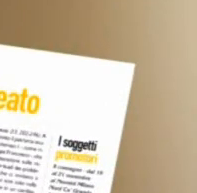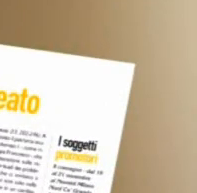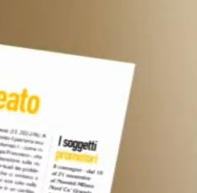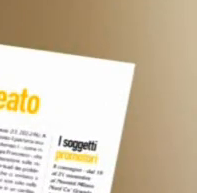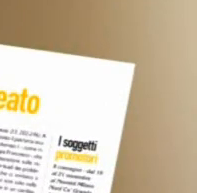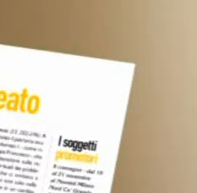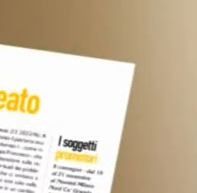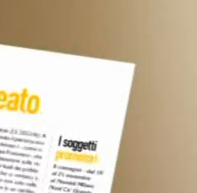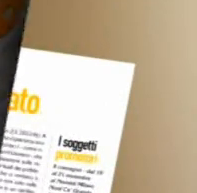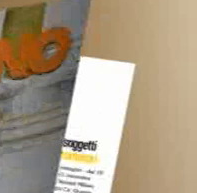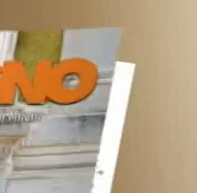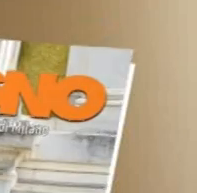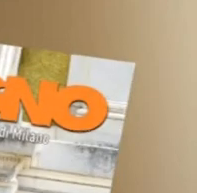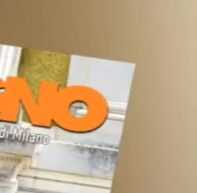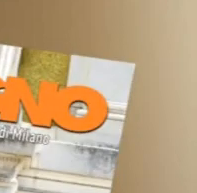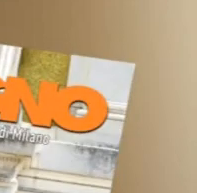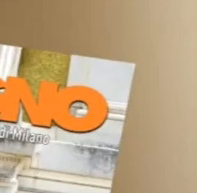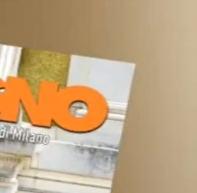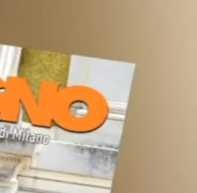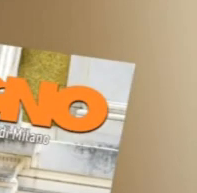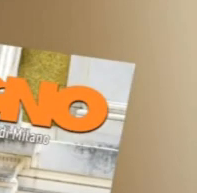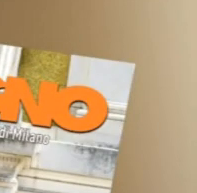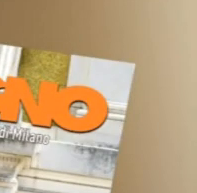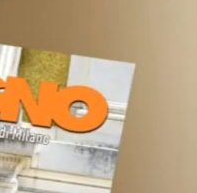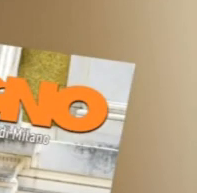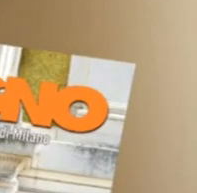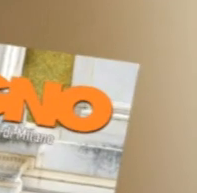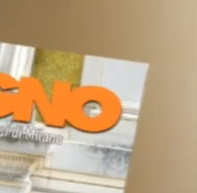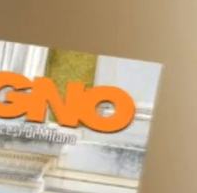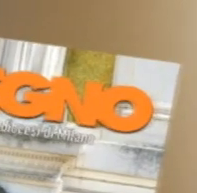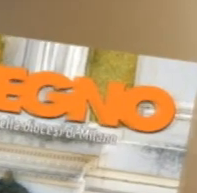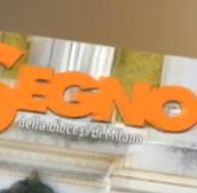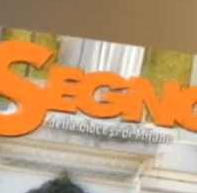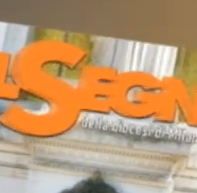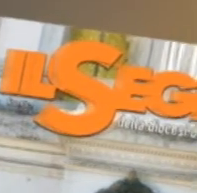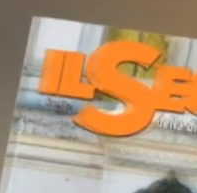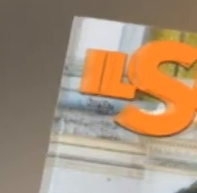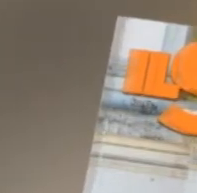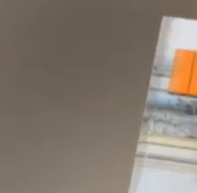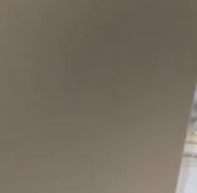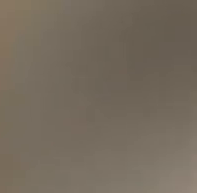in parrocchia e nelle più importanti librerie cattoliche. Oppure puoi abbonarti. Seguici anche su